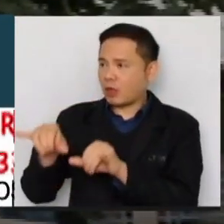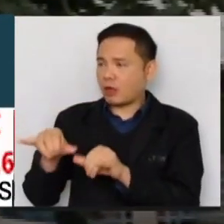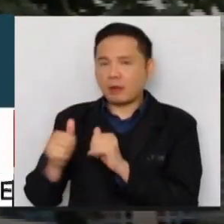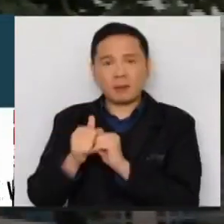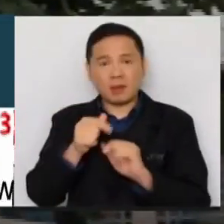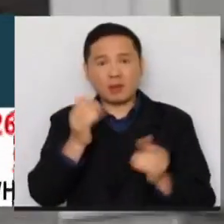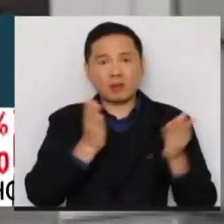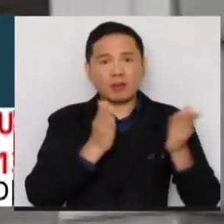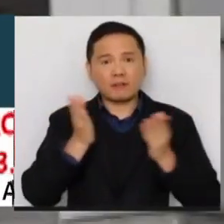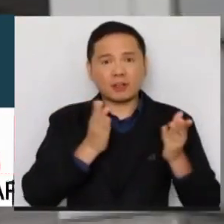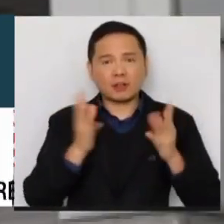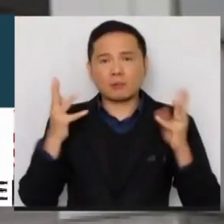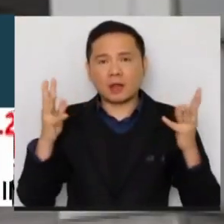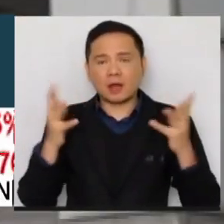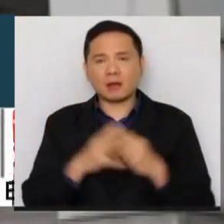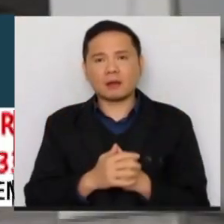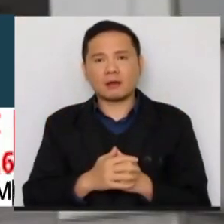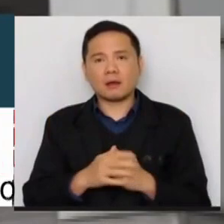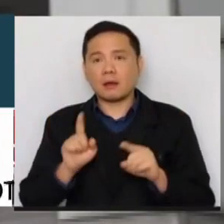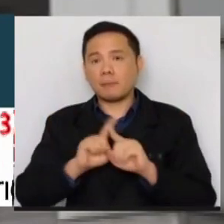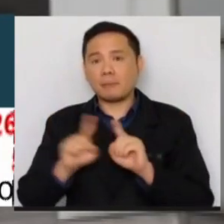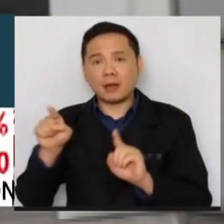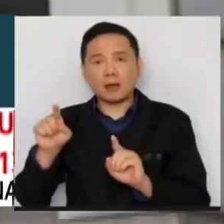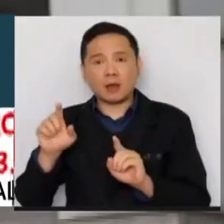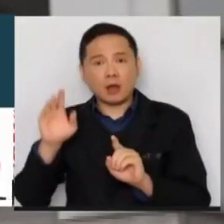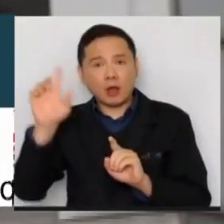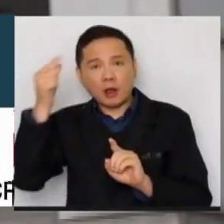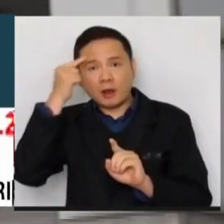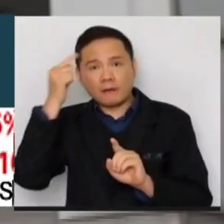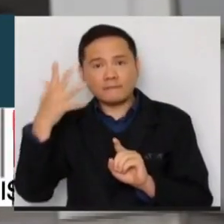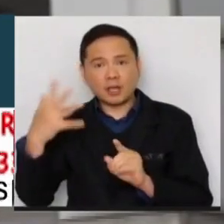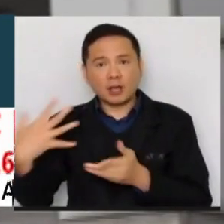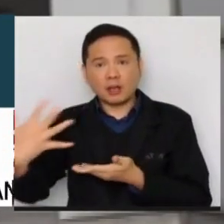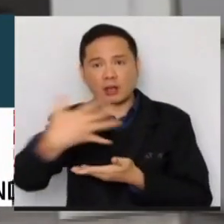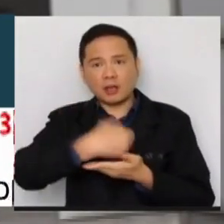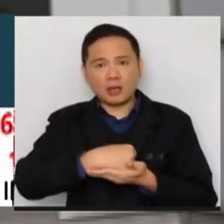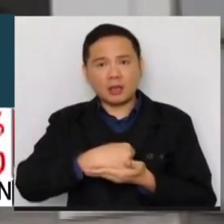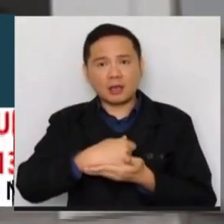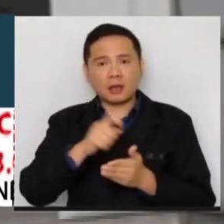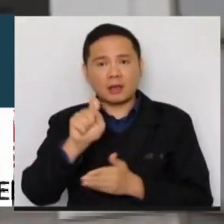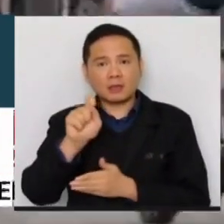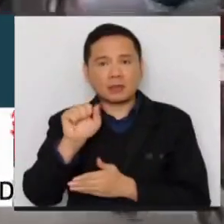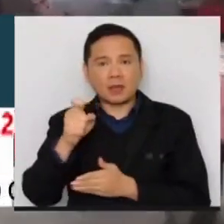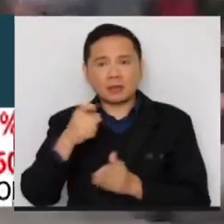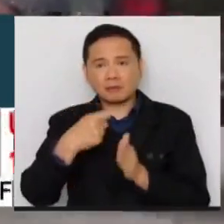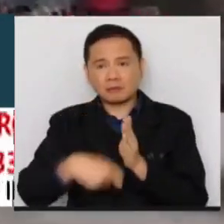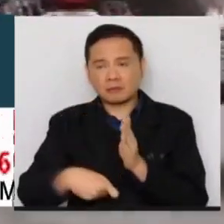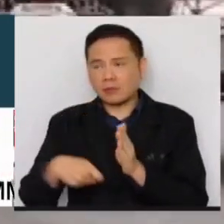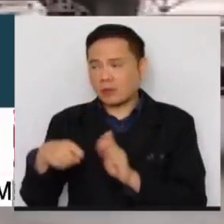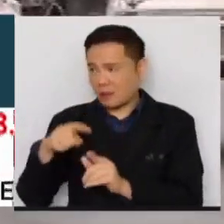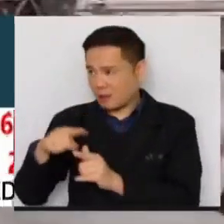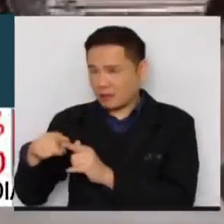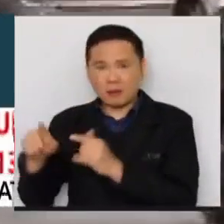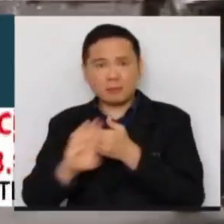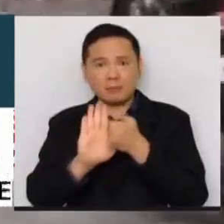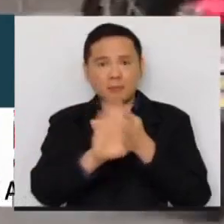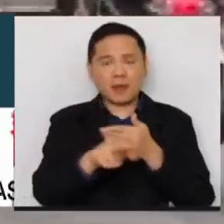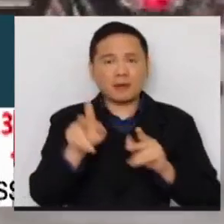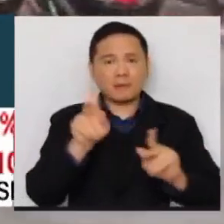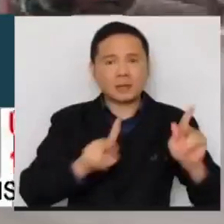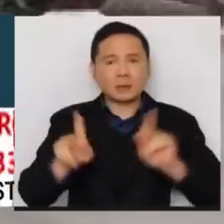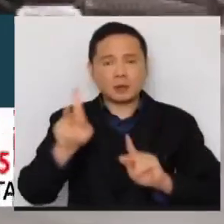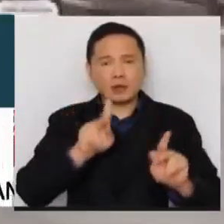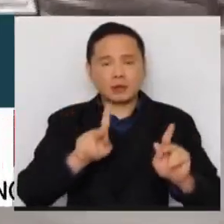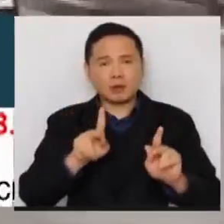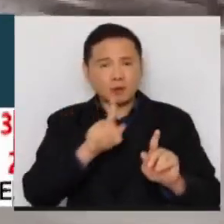yung kinolekta ng gobyerno na buwis, ibinalik sa tao, tao naman ang magde-decide, matalino naman yung ating mga kababayan,